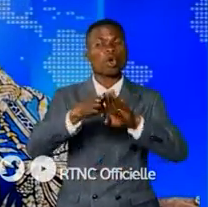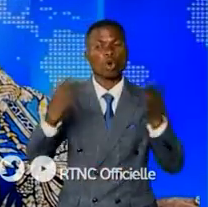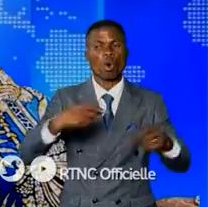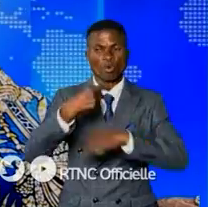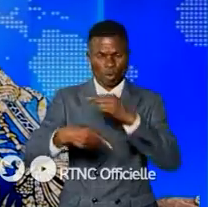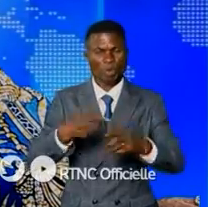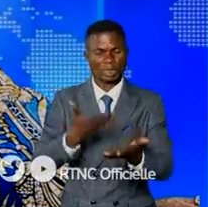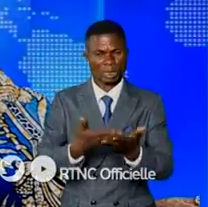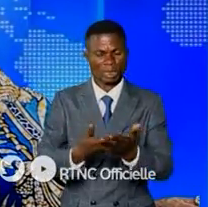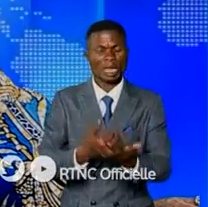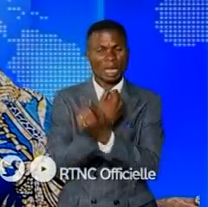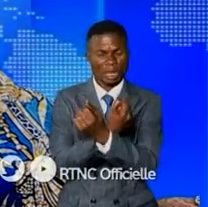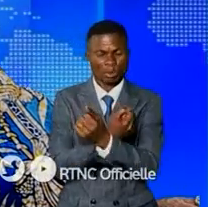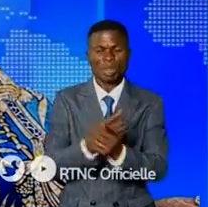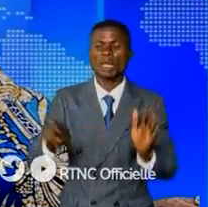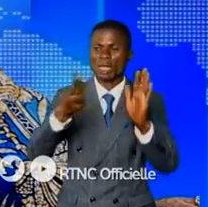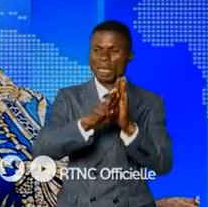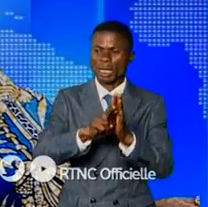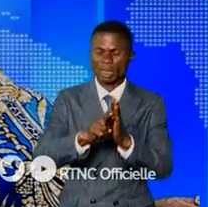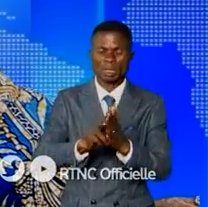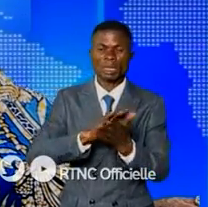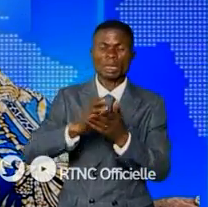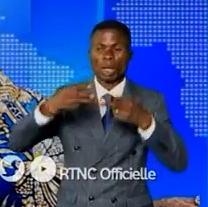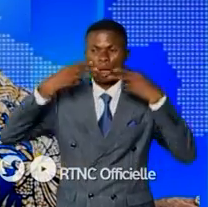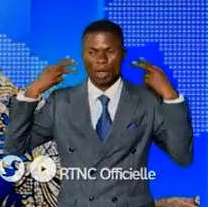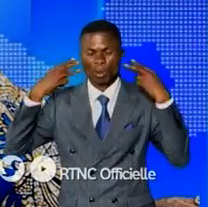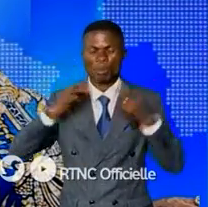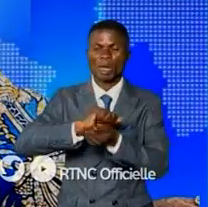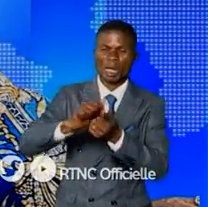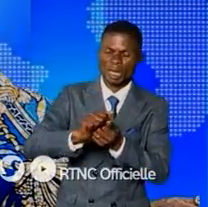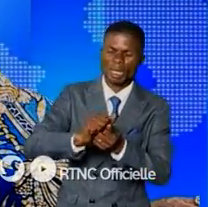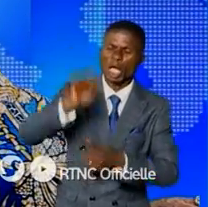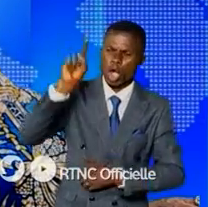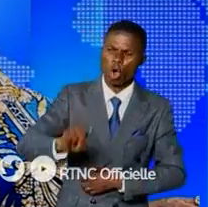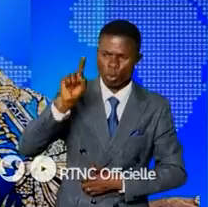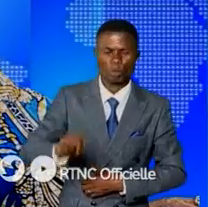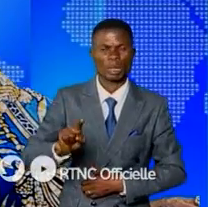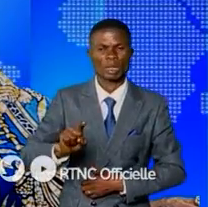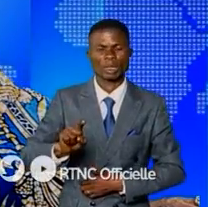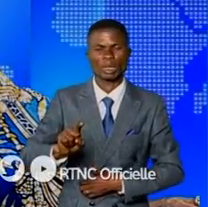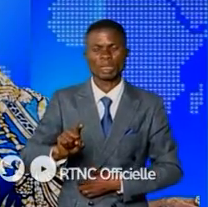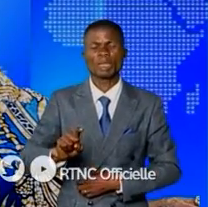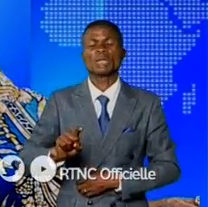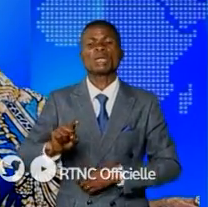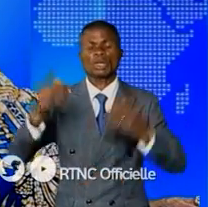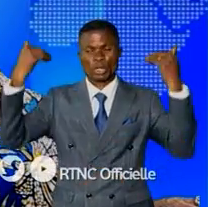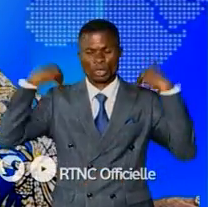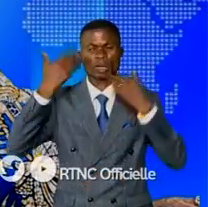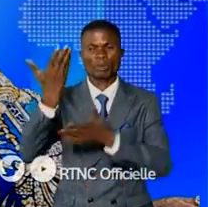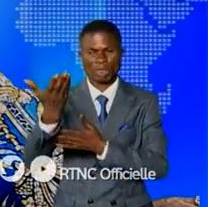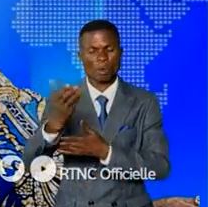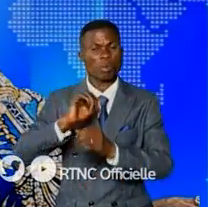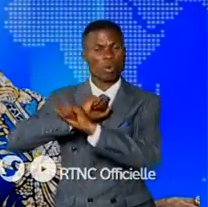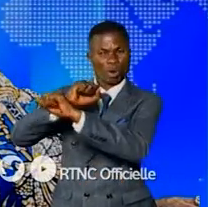2021. L'observance stricte de mesures préventives et gestes et barrières précédemment édictées pour contrer une